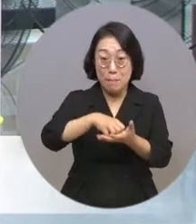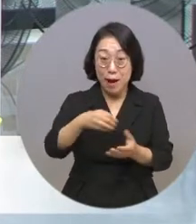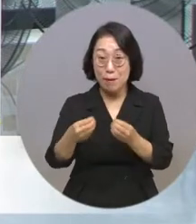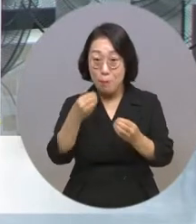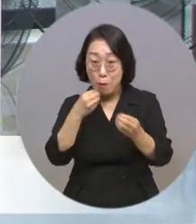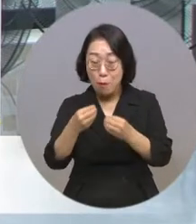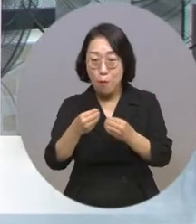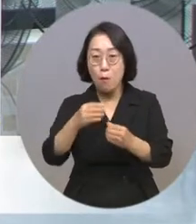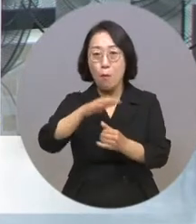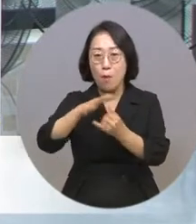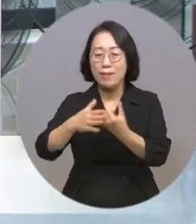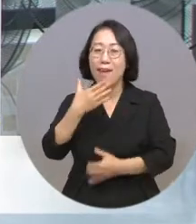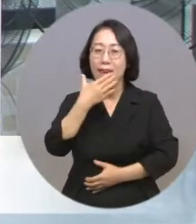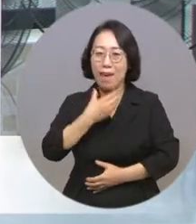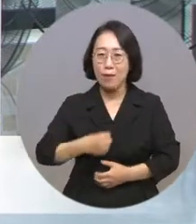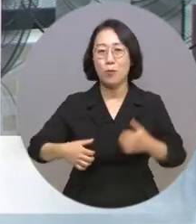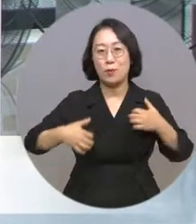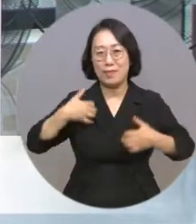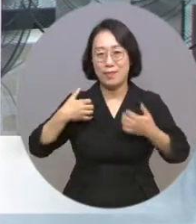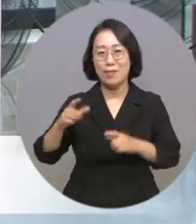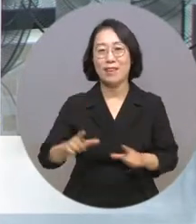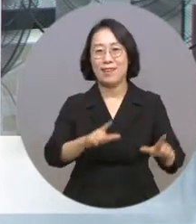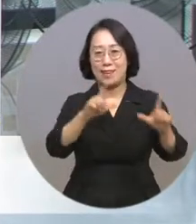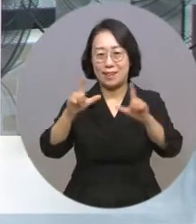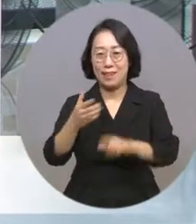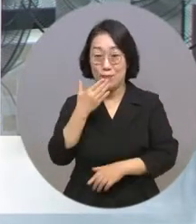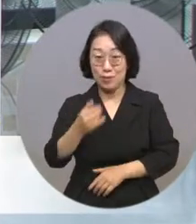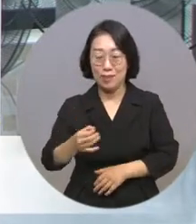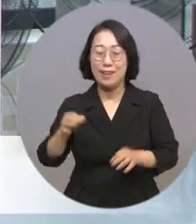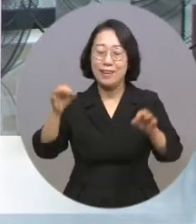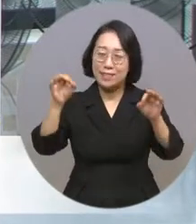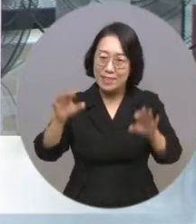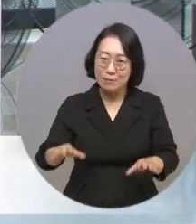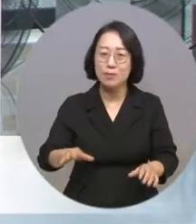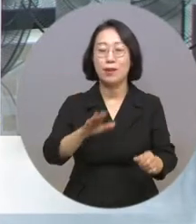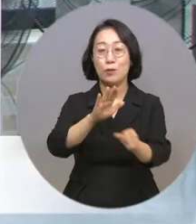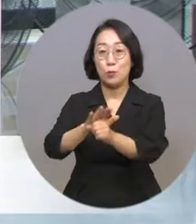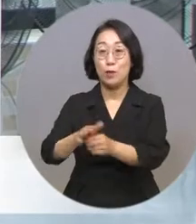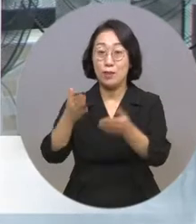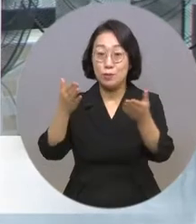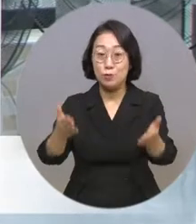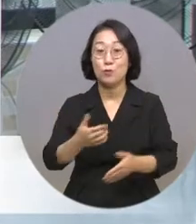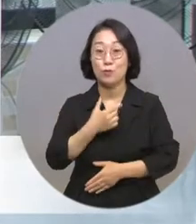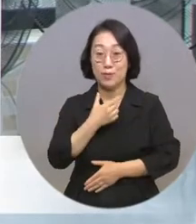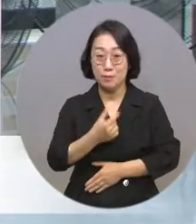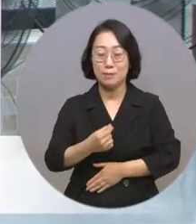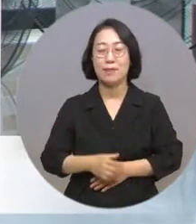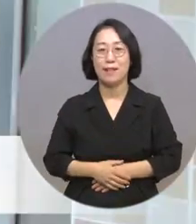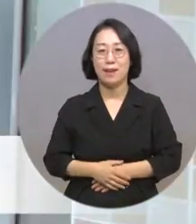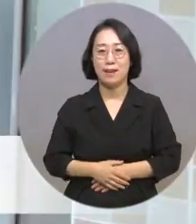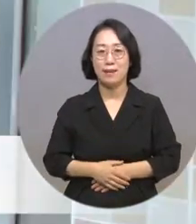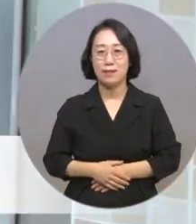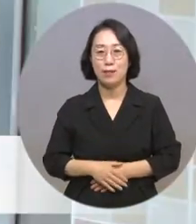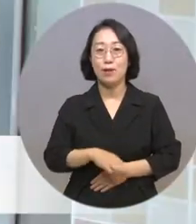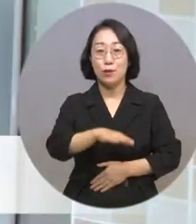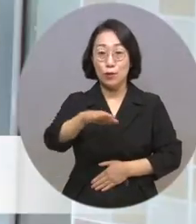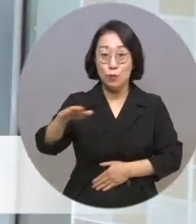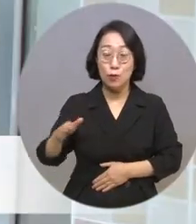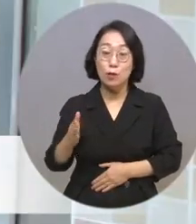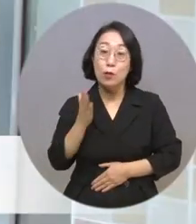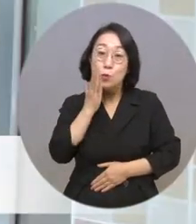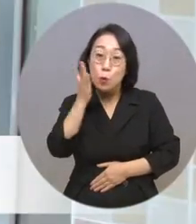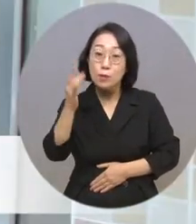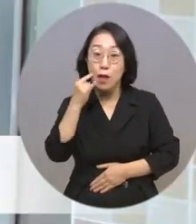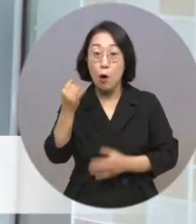즐겁고 행복한 생활을 할 수 있게 잠시라도 그런 기회를 마련해 주고 싶습니다. 저희